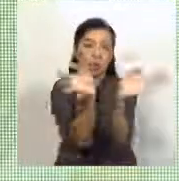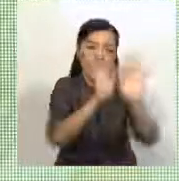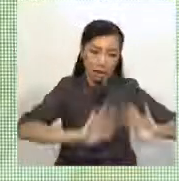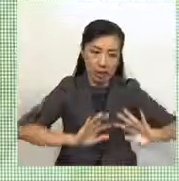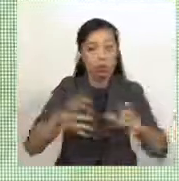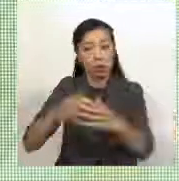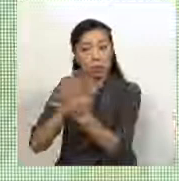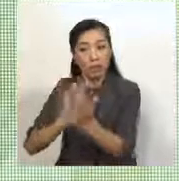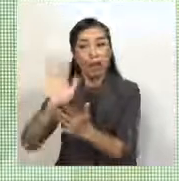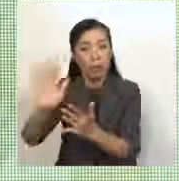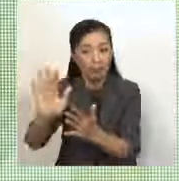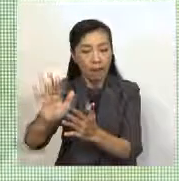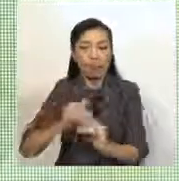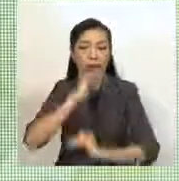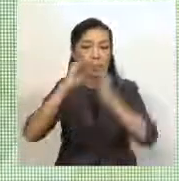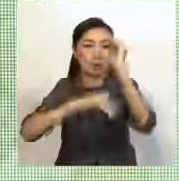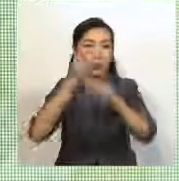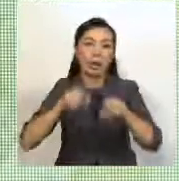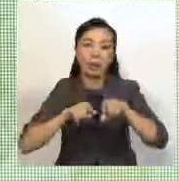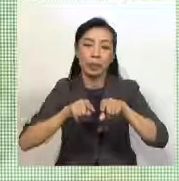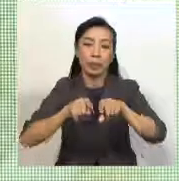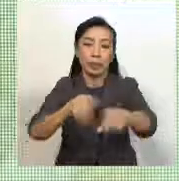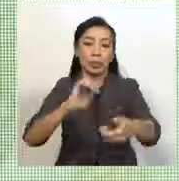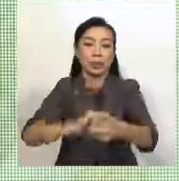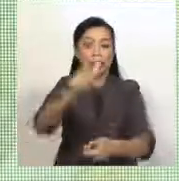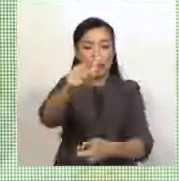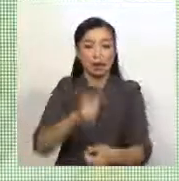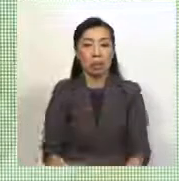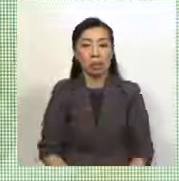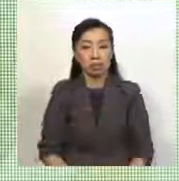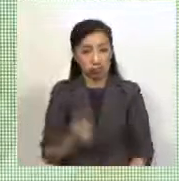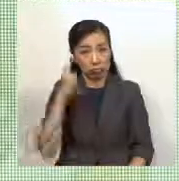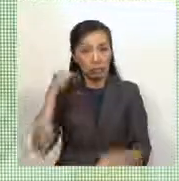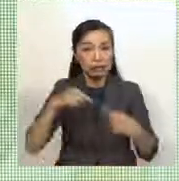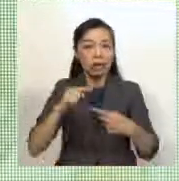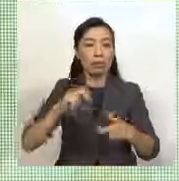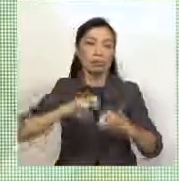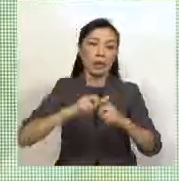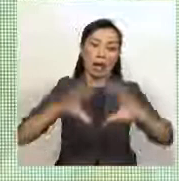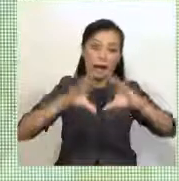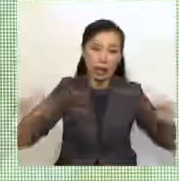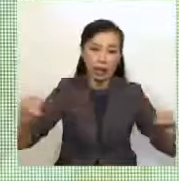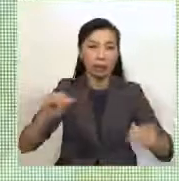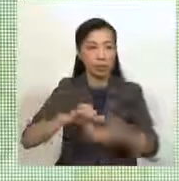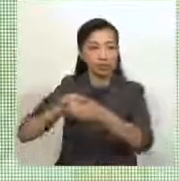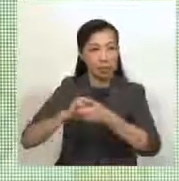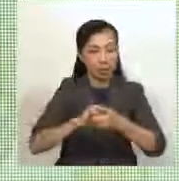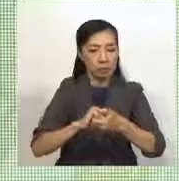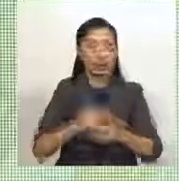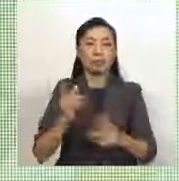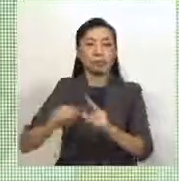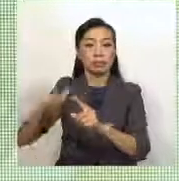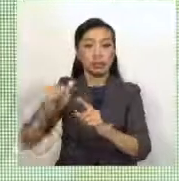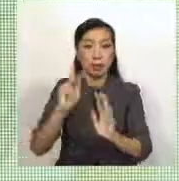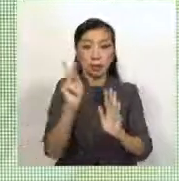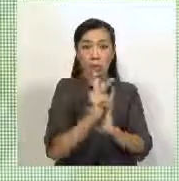จริญรุ่งเรืองไปด้วยกันโดยจะต้องสร้างบรรยากาศแห่งสันติภาพสันติภาพและความมั่นคงในภูมิภาคด้วยการยึดกฎกติกาสาก